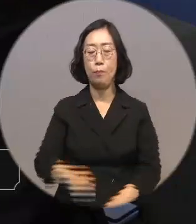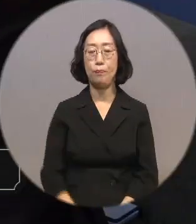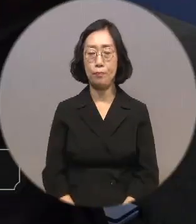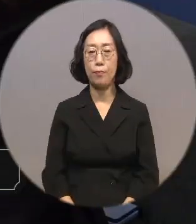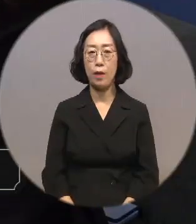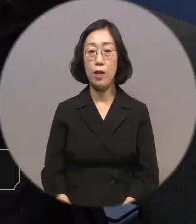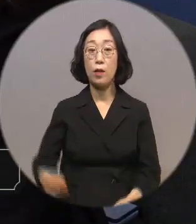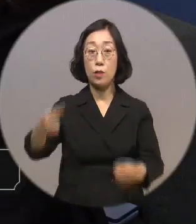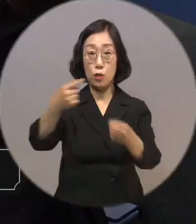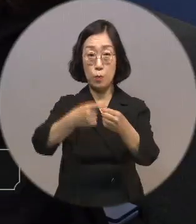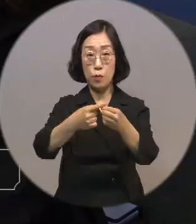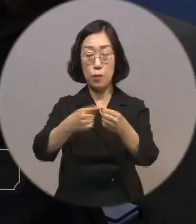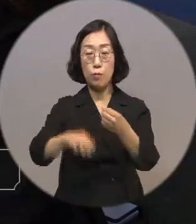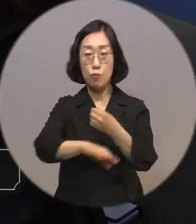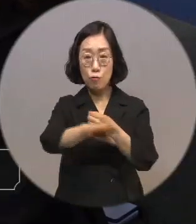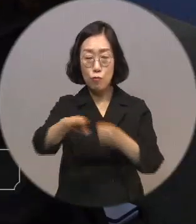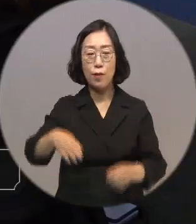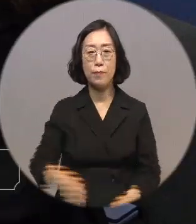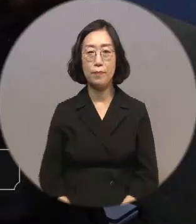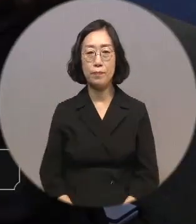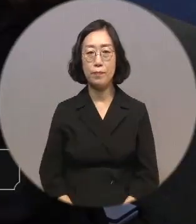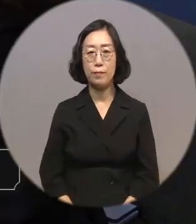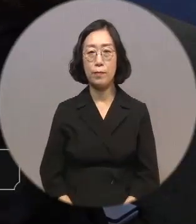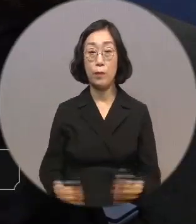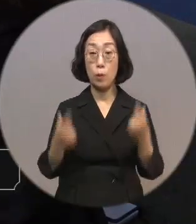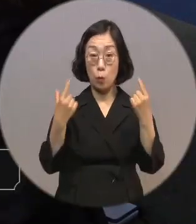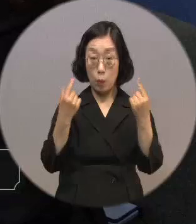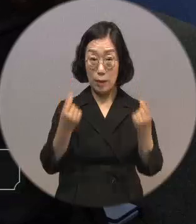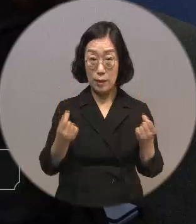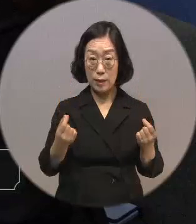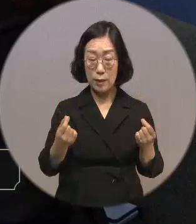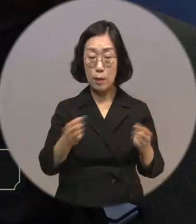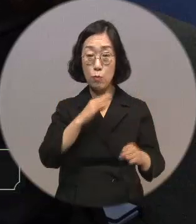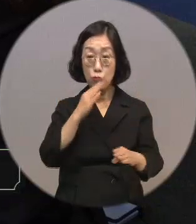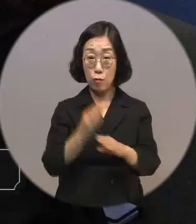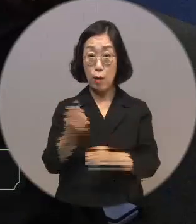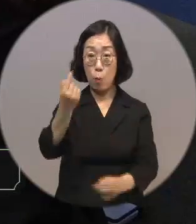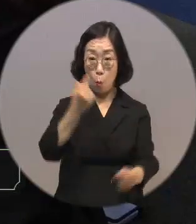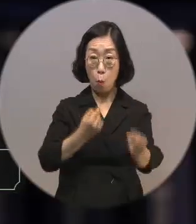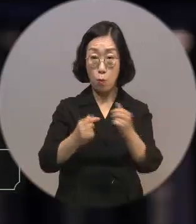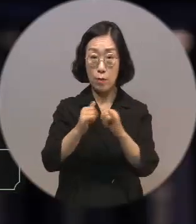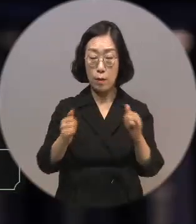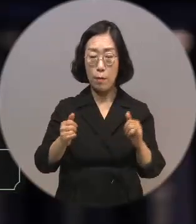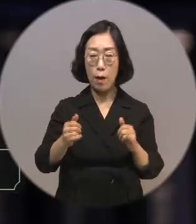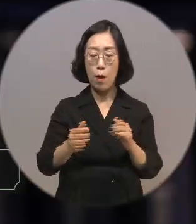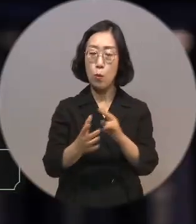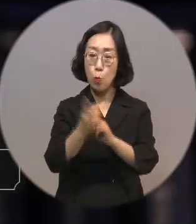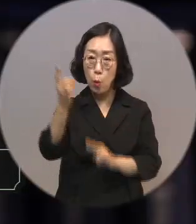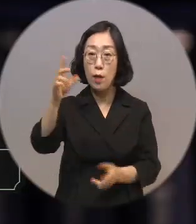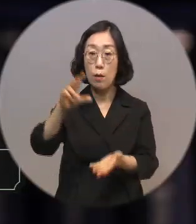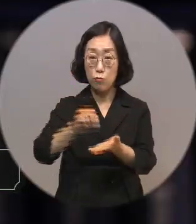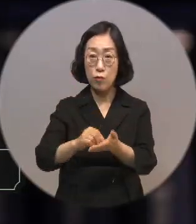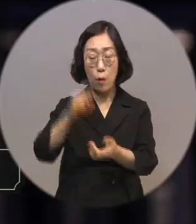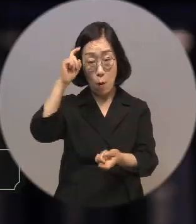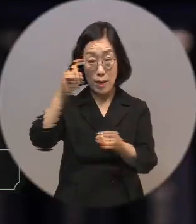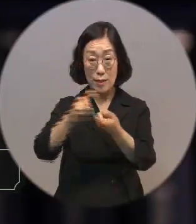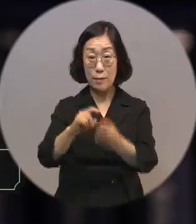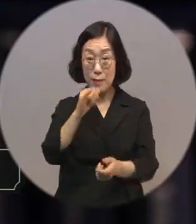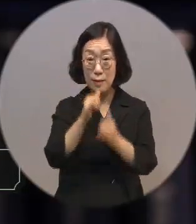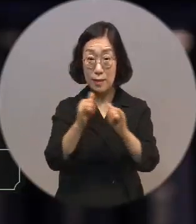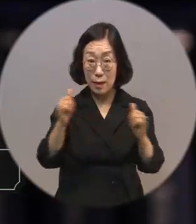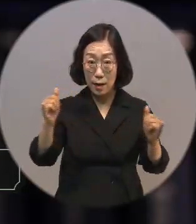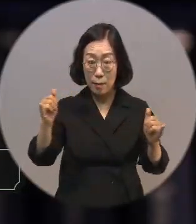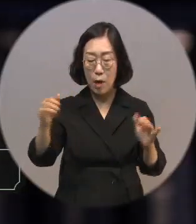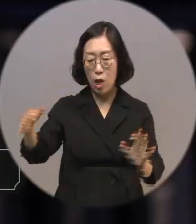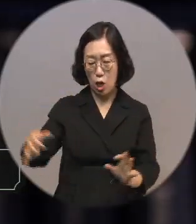번째로는 지금 하고 있는 일처럼 저희가 탈북민 분들과 이제 남한의 통일에 관심 있는 탈북민들의 관심 있는 분들을